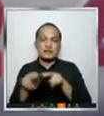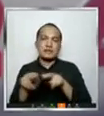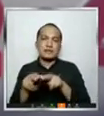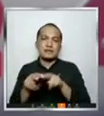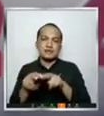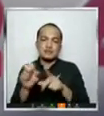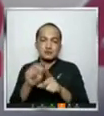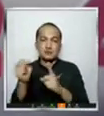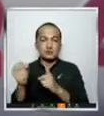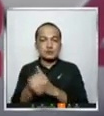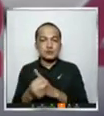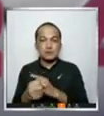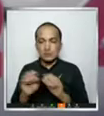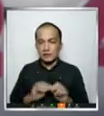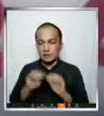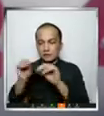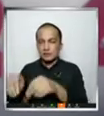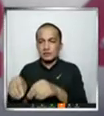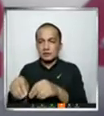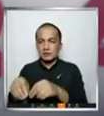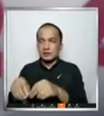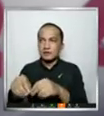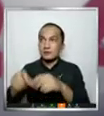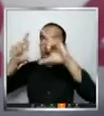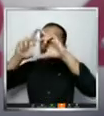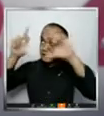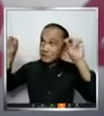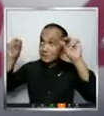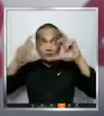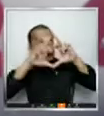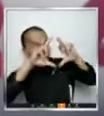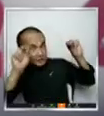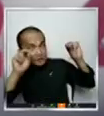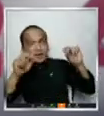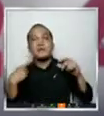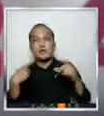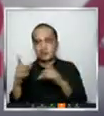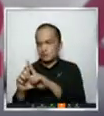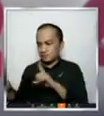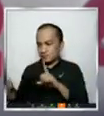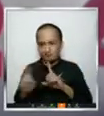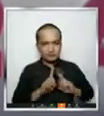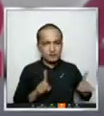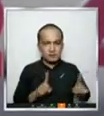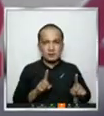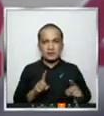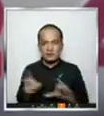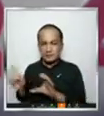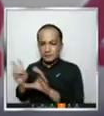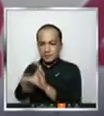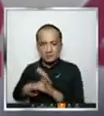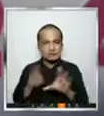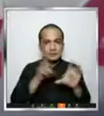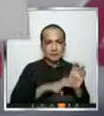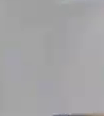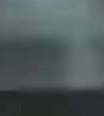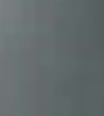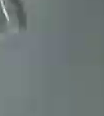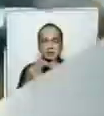ng mga marka para tiyaking may social distancing ang mga pasahero. Nakatutok si Katrina